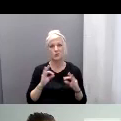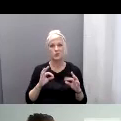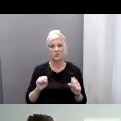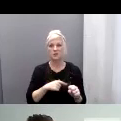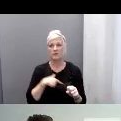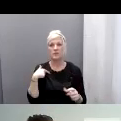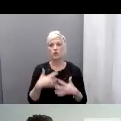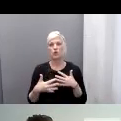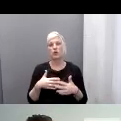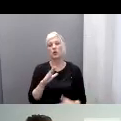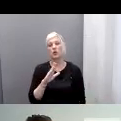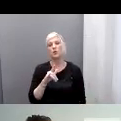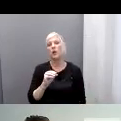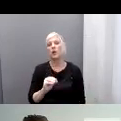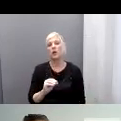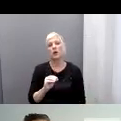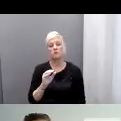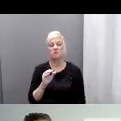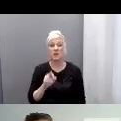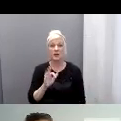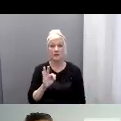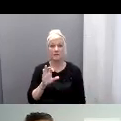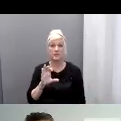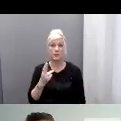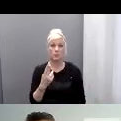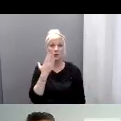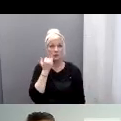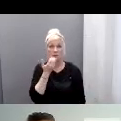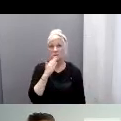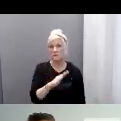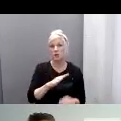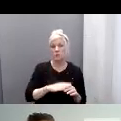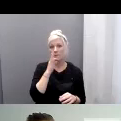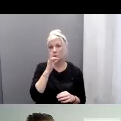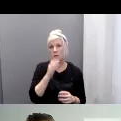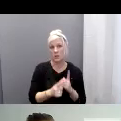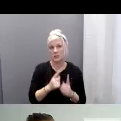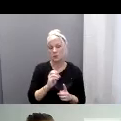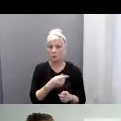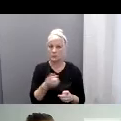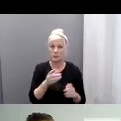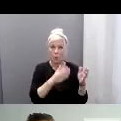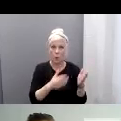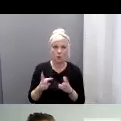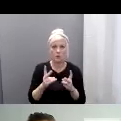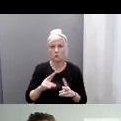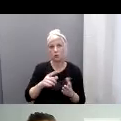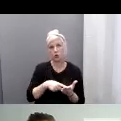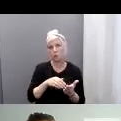Frågan om RFSU kanske har svar på det, om man anordnar sådana kurser.